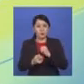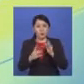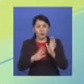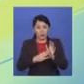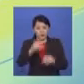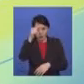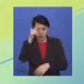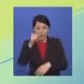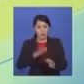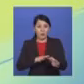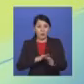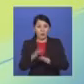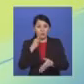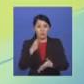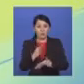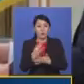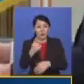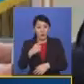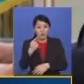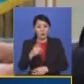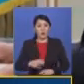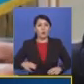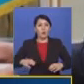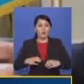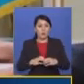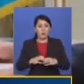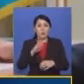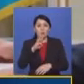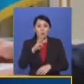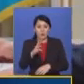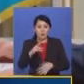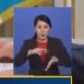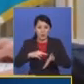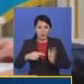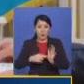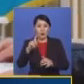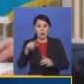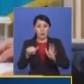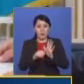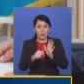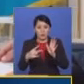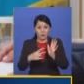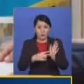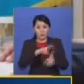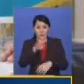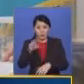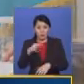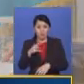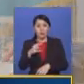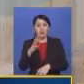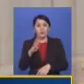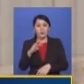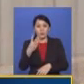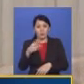9 айда атқарылған жұмыстар туралы есеп берді. Айтуынша, компаниялар тобының табысы жоспарланған 167 миллиард теңгеден